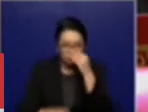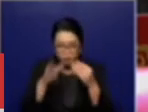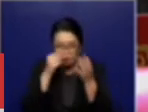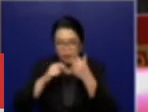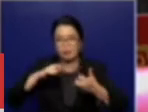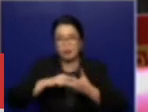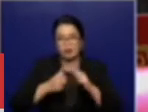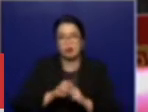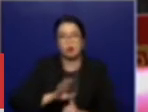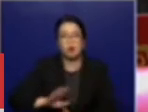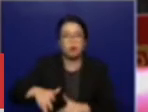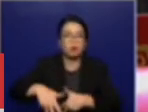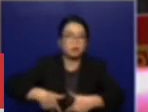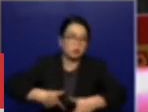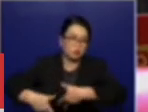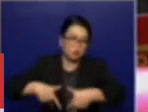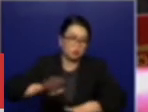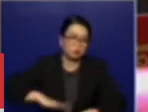รา